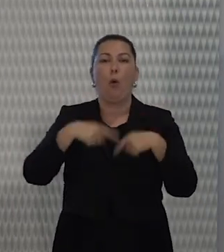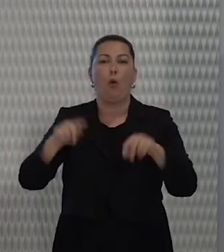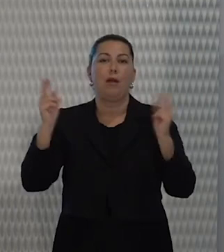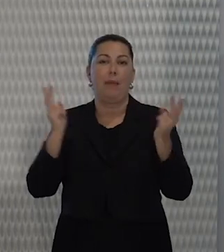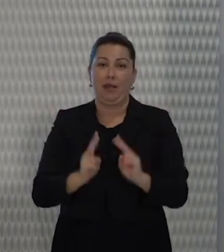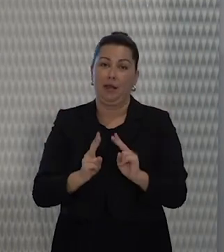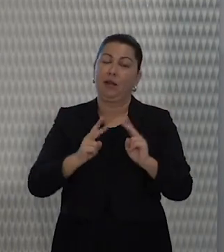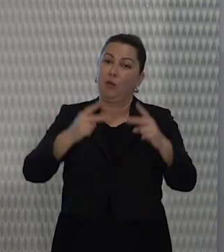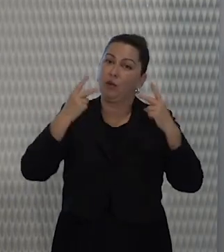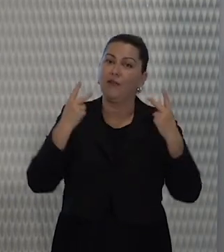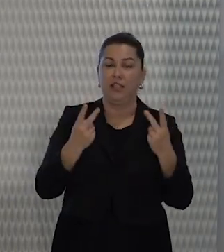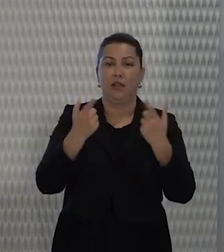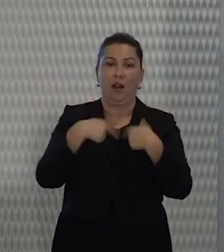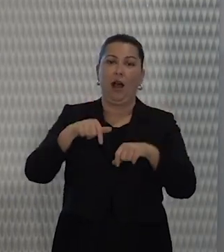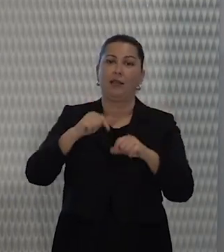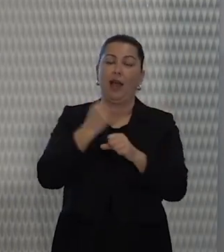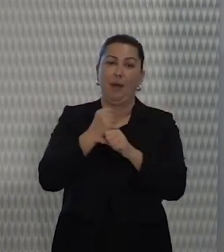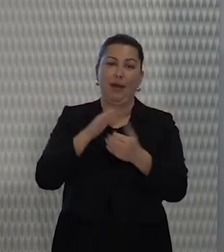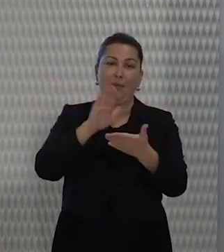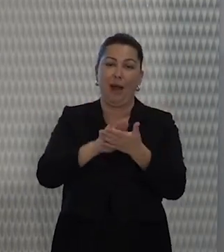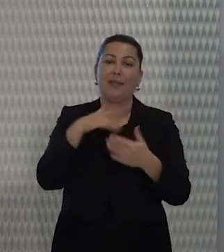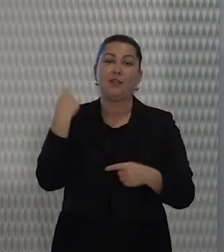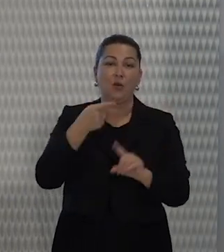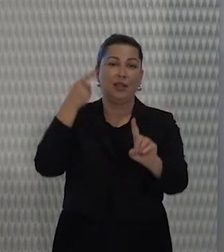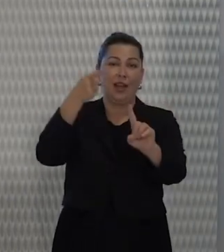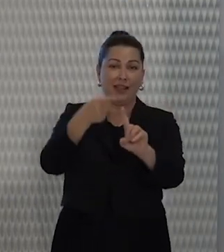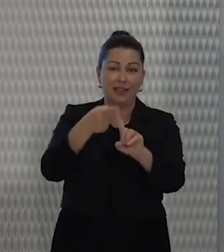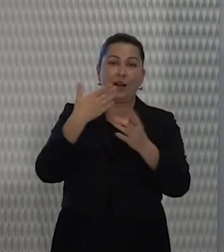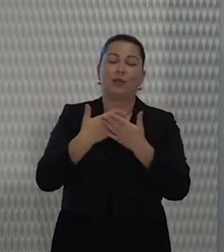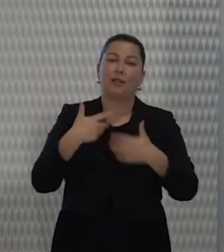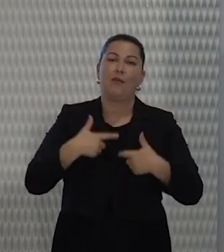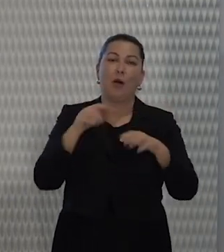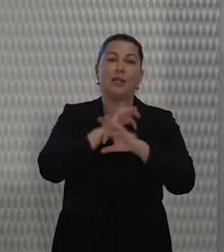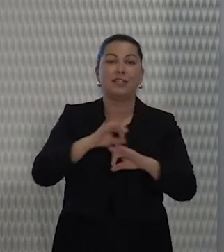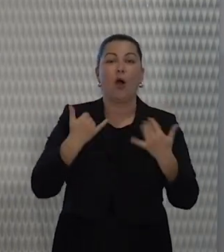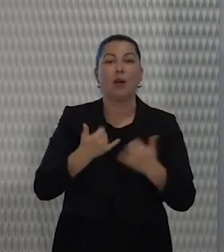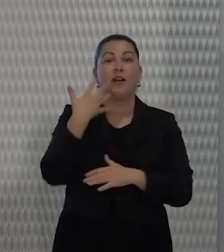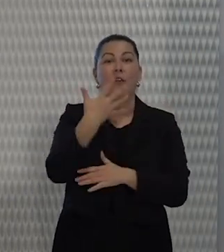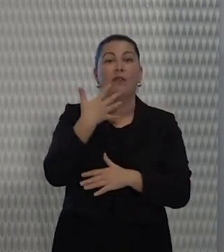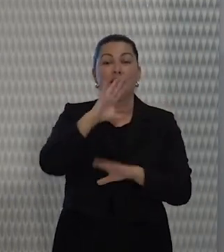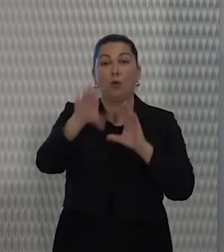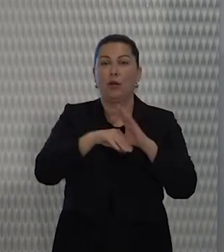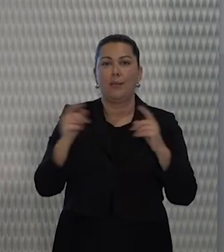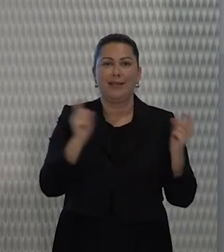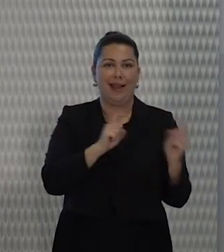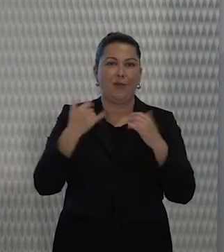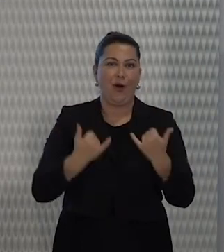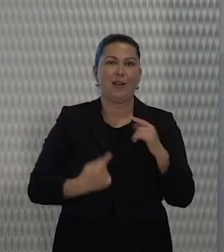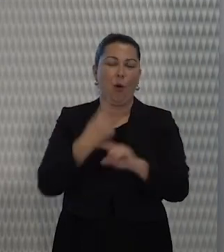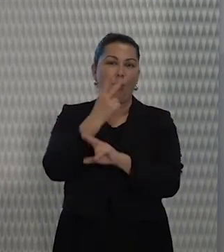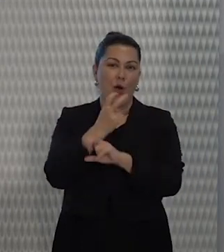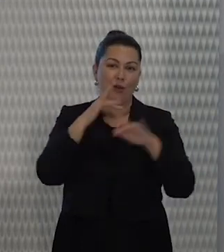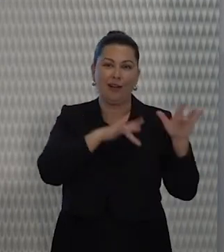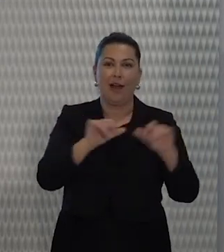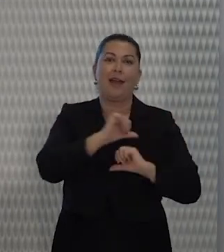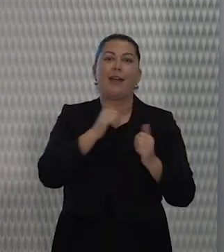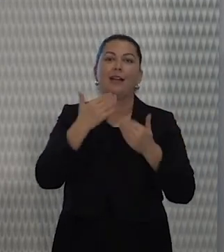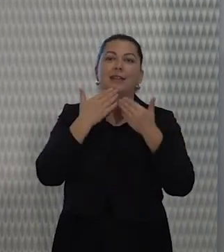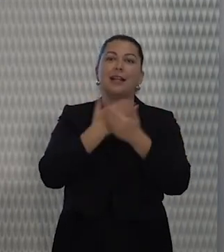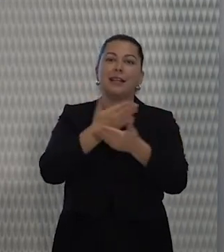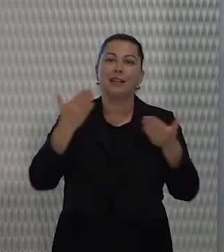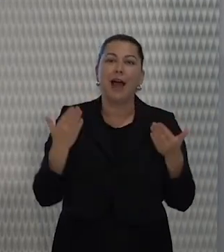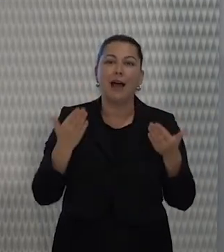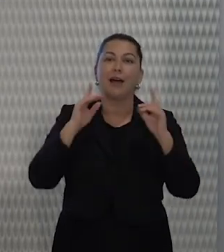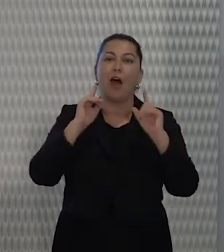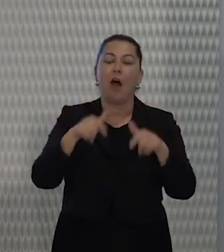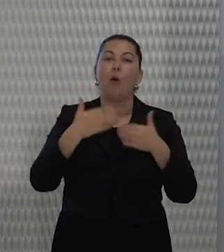Beeinträchtigung. Und genau das muss unser Ziel sein. Und deswegen freue ich mich, dass dieser 50. Unternehmensdialog heute hier in Oberösterreich stattfindet. Herzlichen Dank, auch